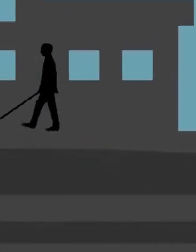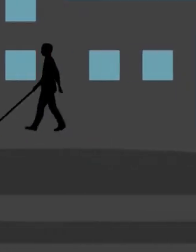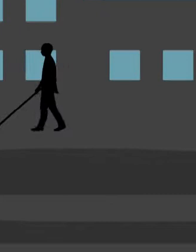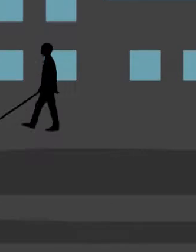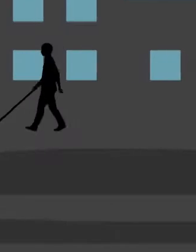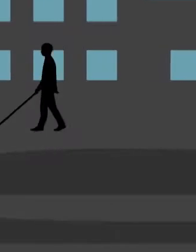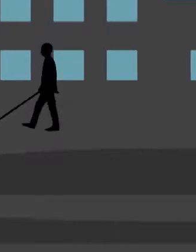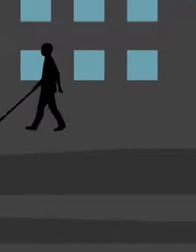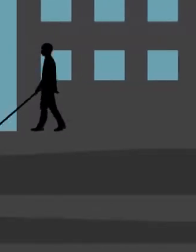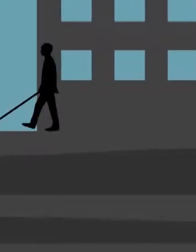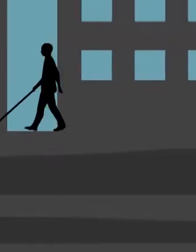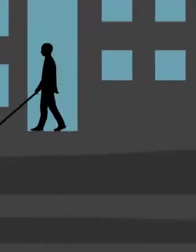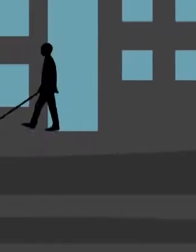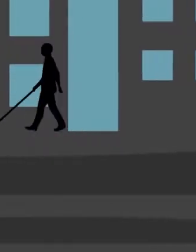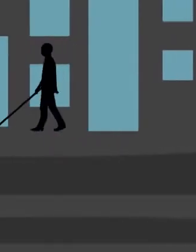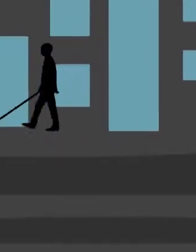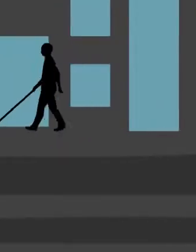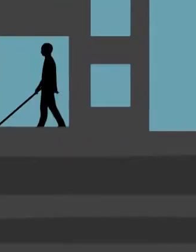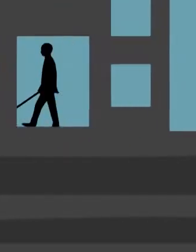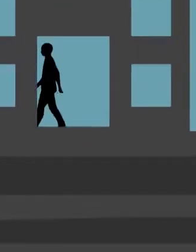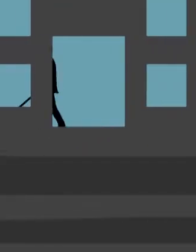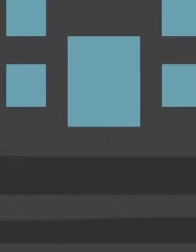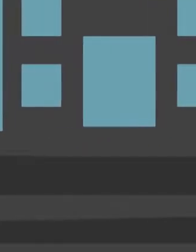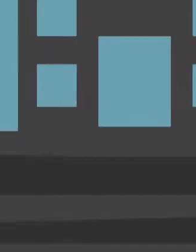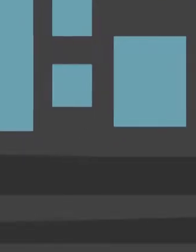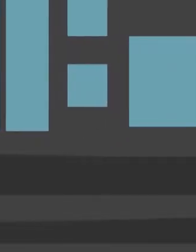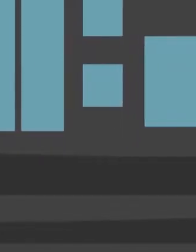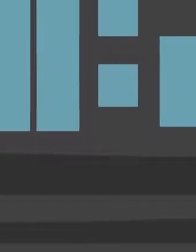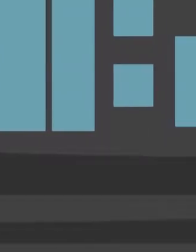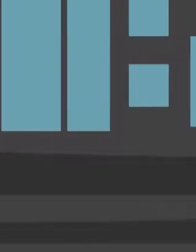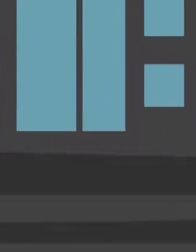I can be what I want to be.